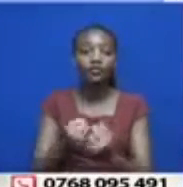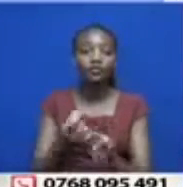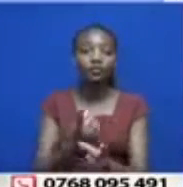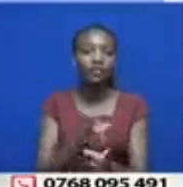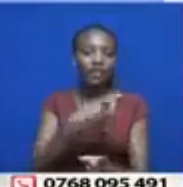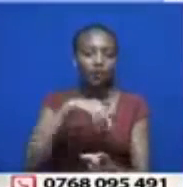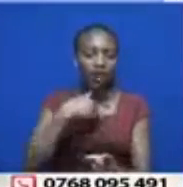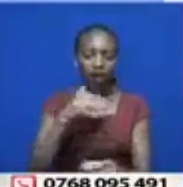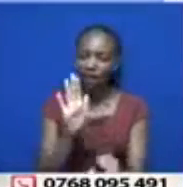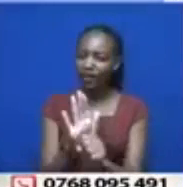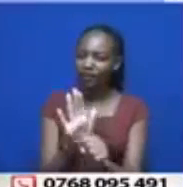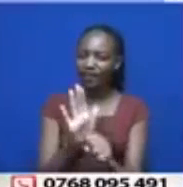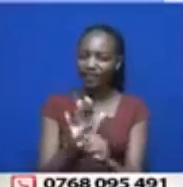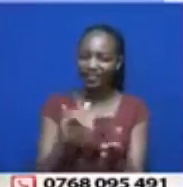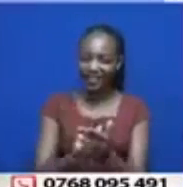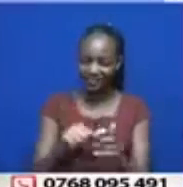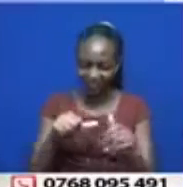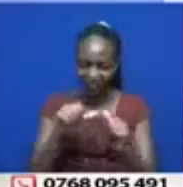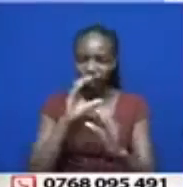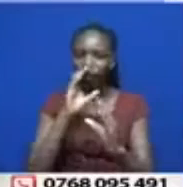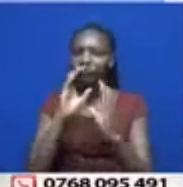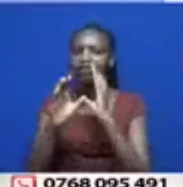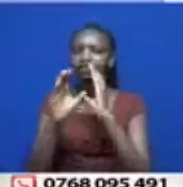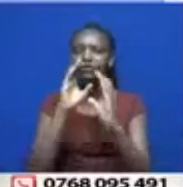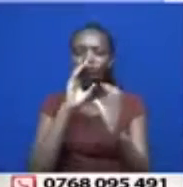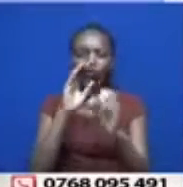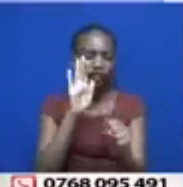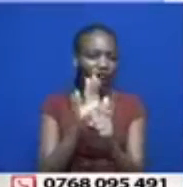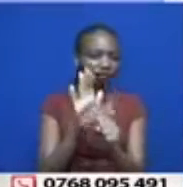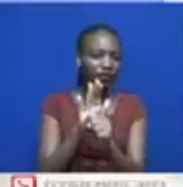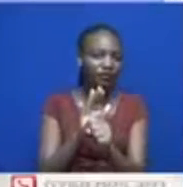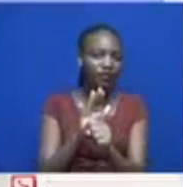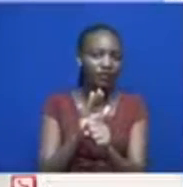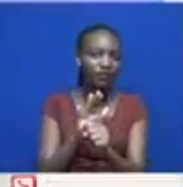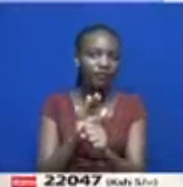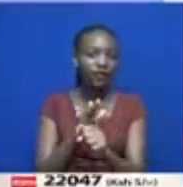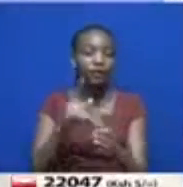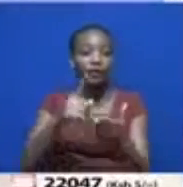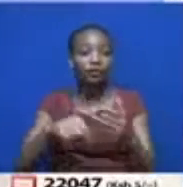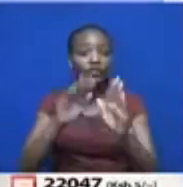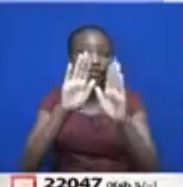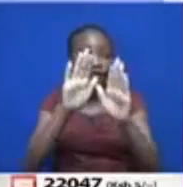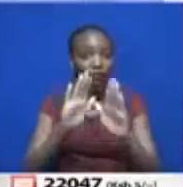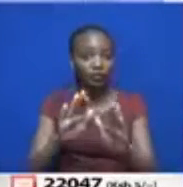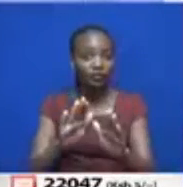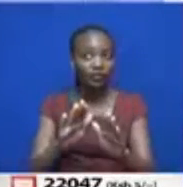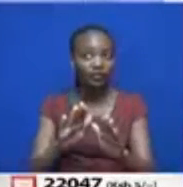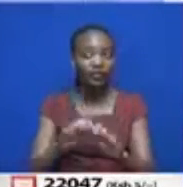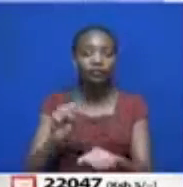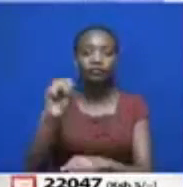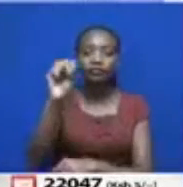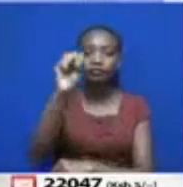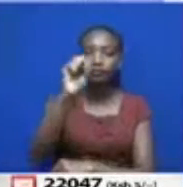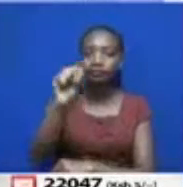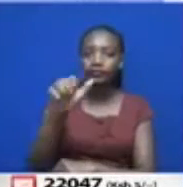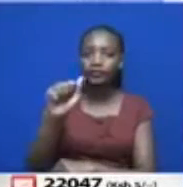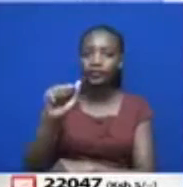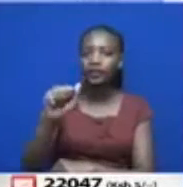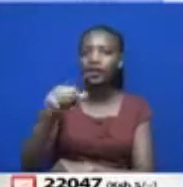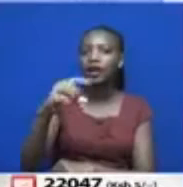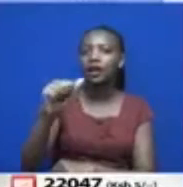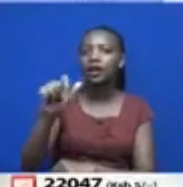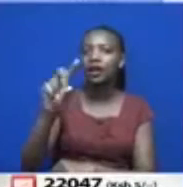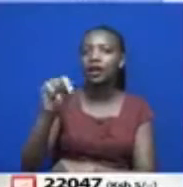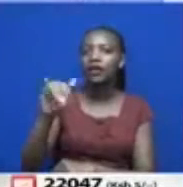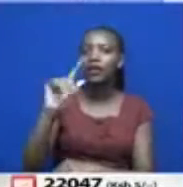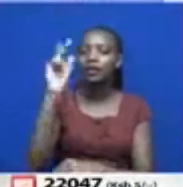ambayo yanazidi kuzungumziwa, lakini ambalo ni la muhimu sana ni swala hili la Sagana, ambapo Wakenya